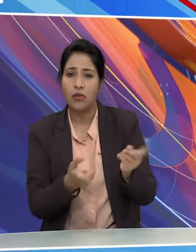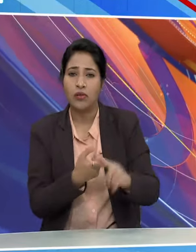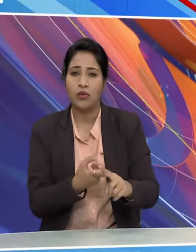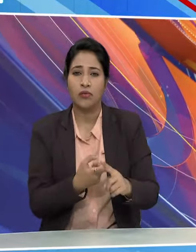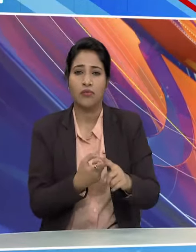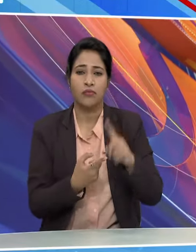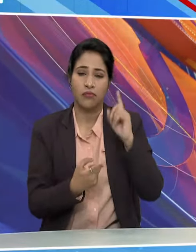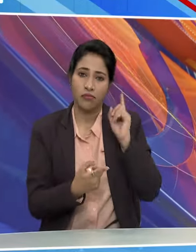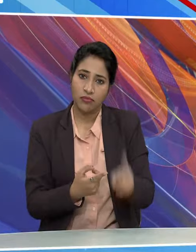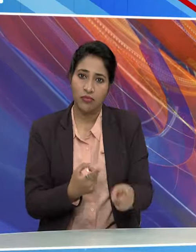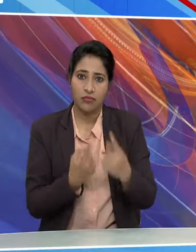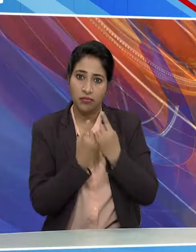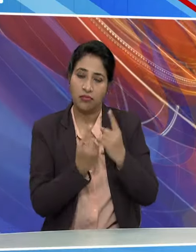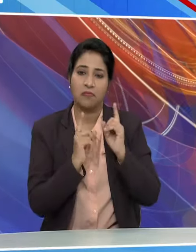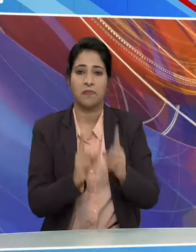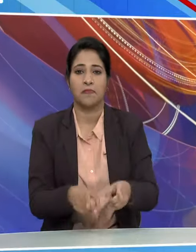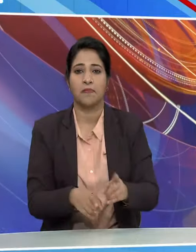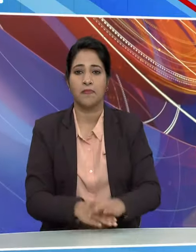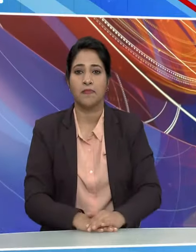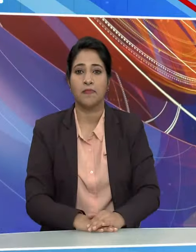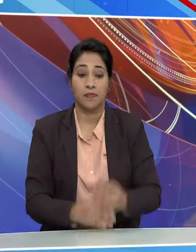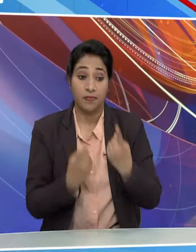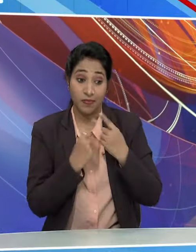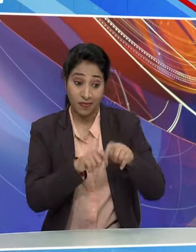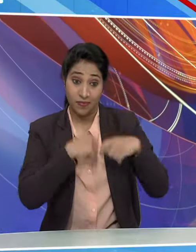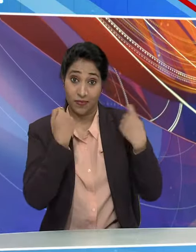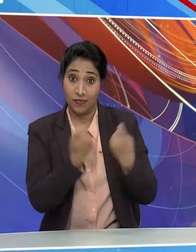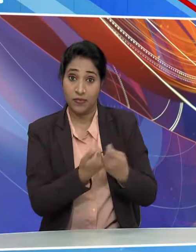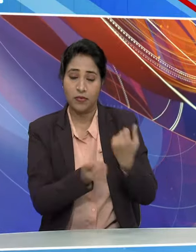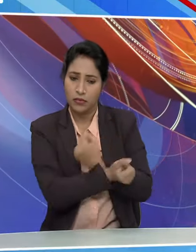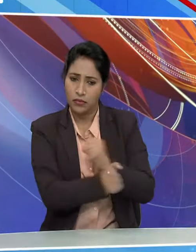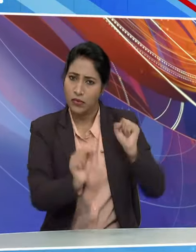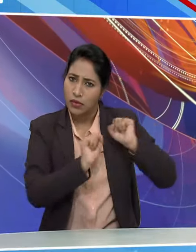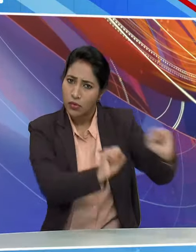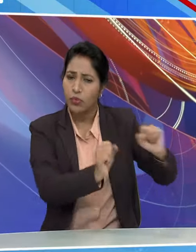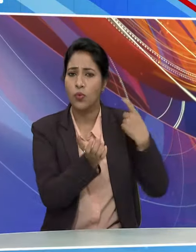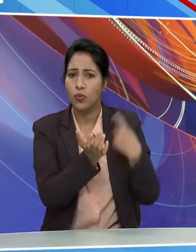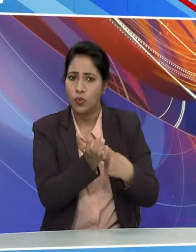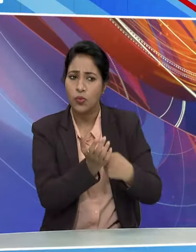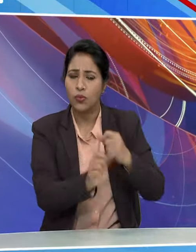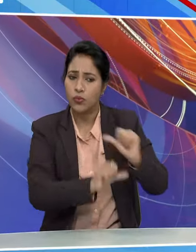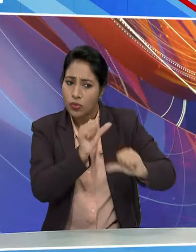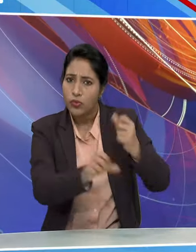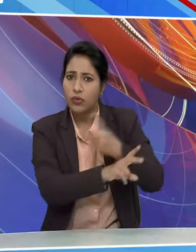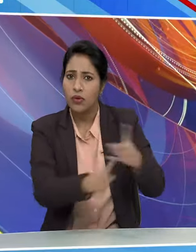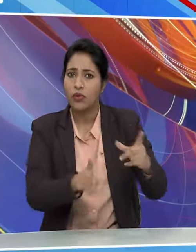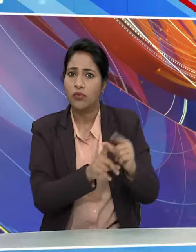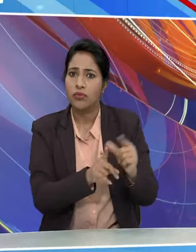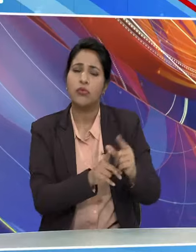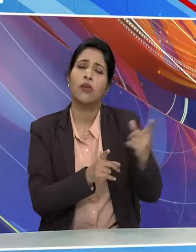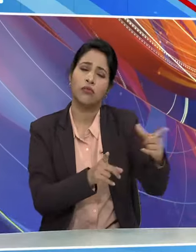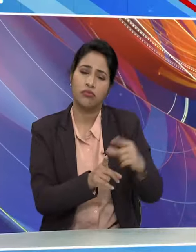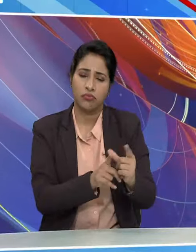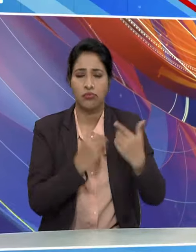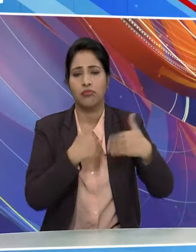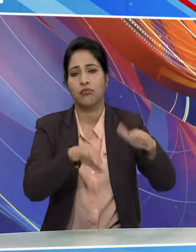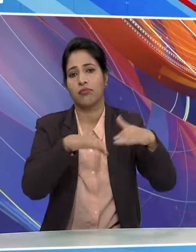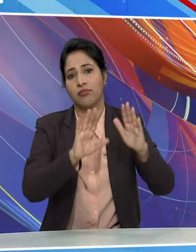जांच एजेंसी कार्रवाई नहीं कर सकती। जांच एजेंसियां स्वतंत्र हैं, वो अपनी कार्रवाई नियमों को देखकर करती हैं।